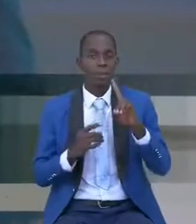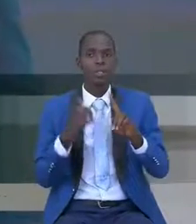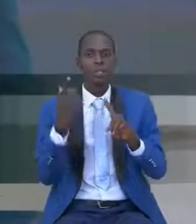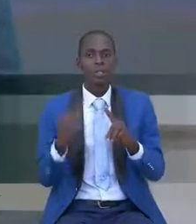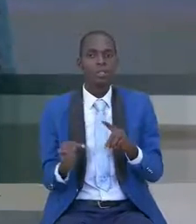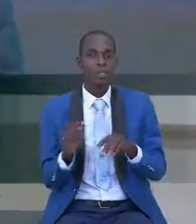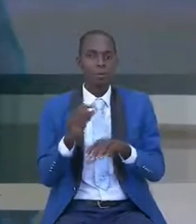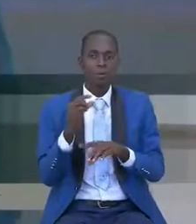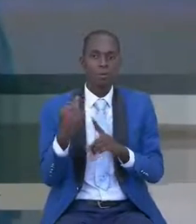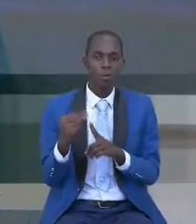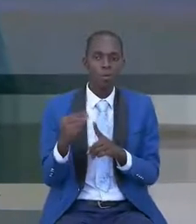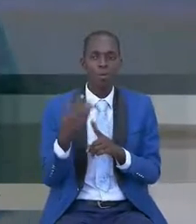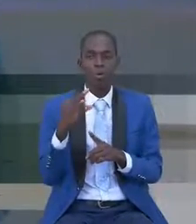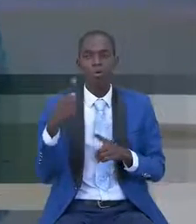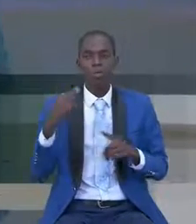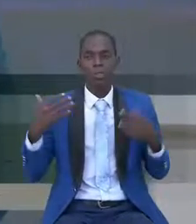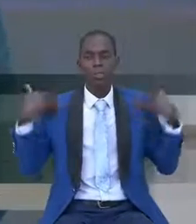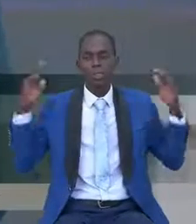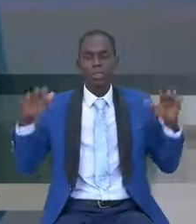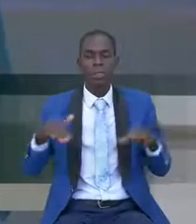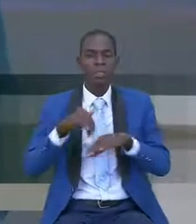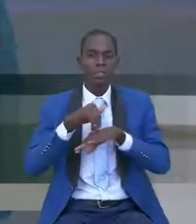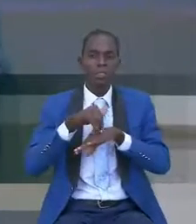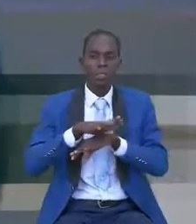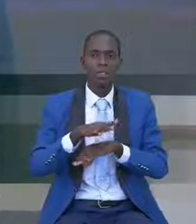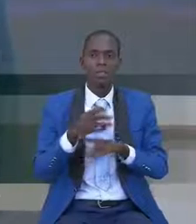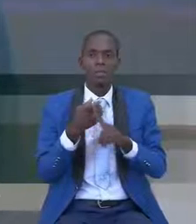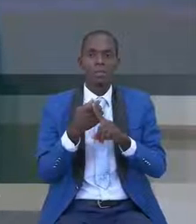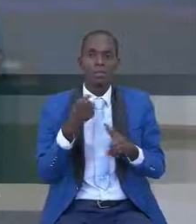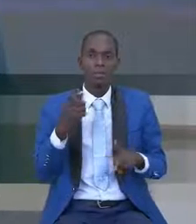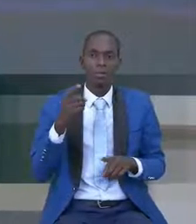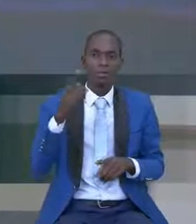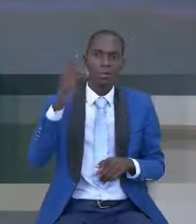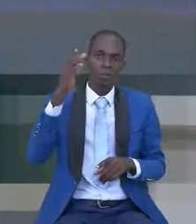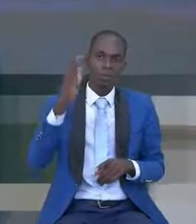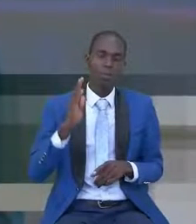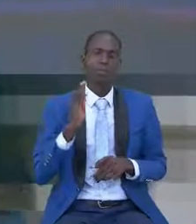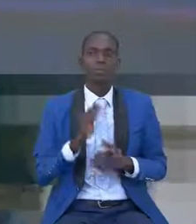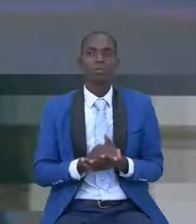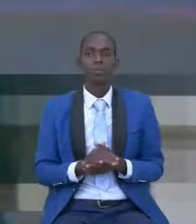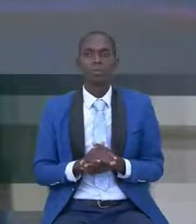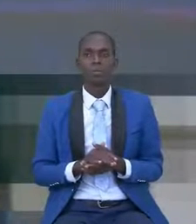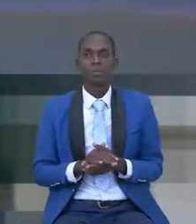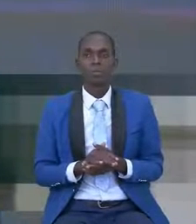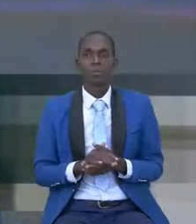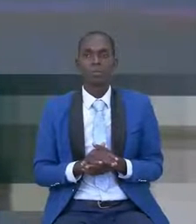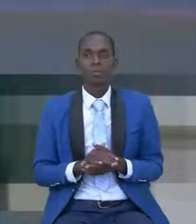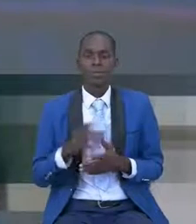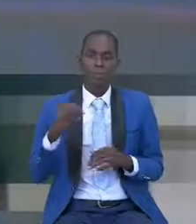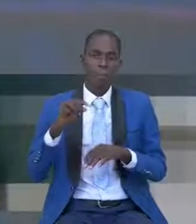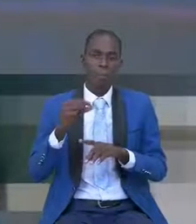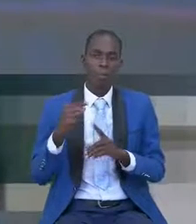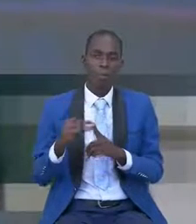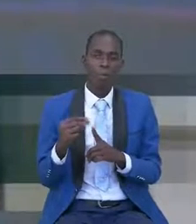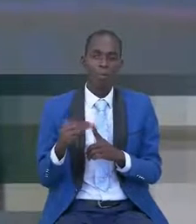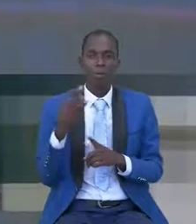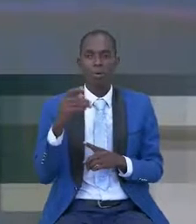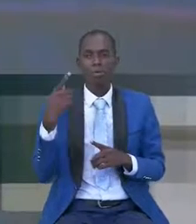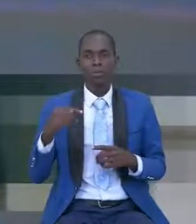la reconnaissance par l'ange des possibilités illimitées en Dieu. Et nous considérons le premier élément, le message de